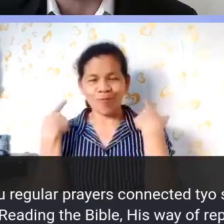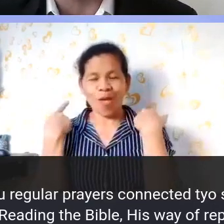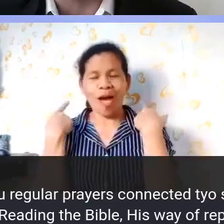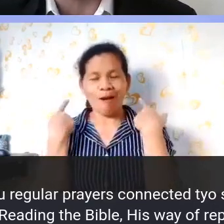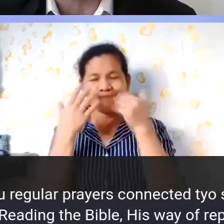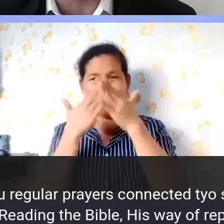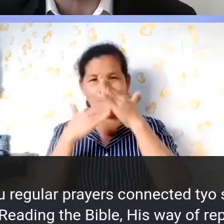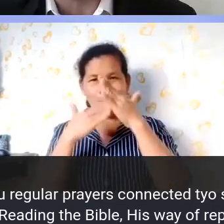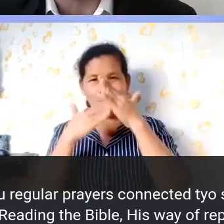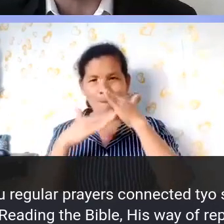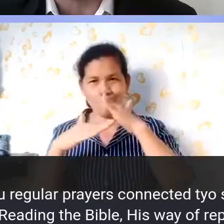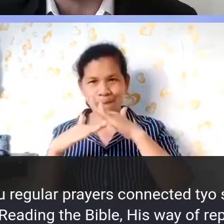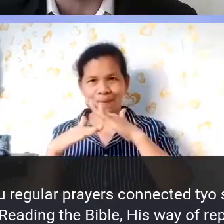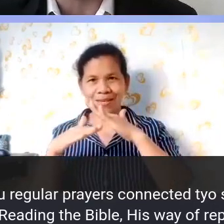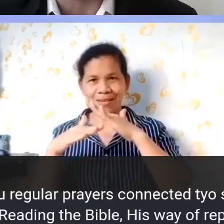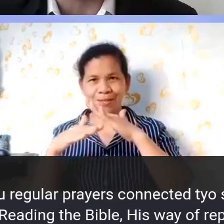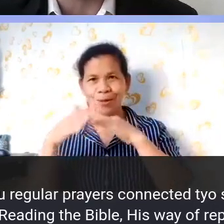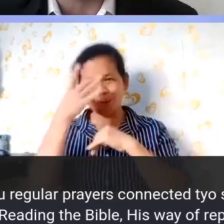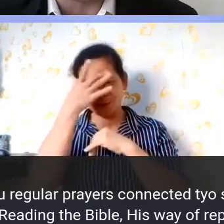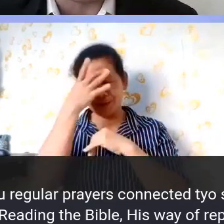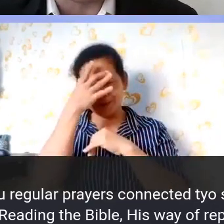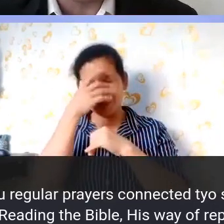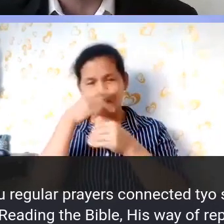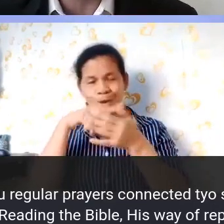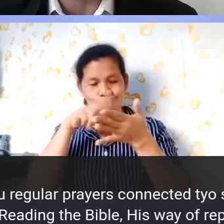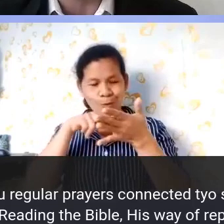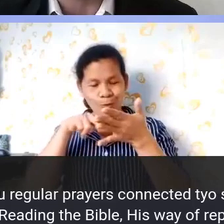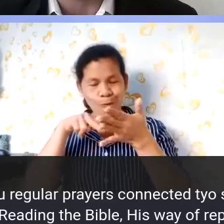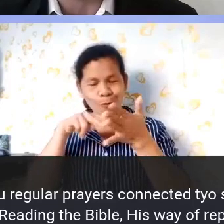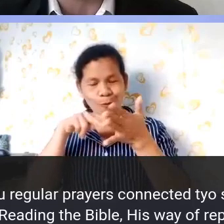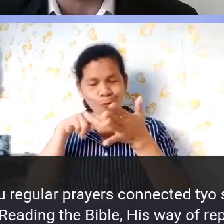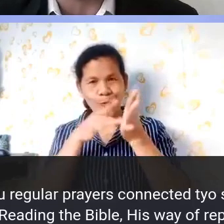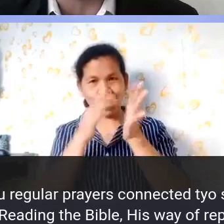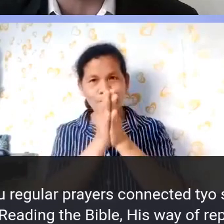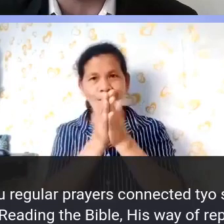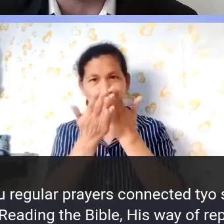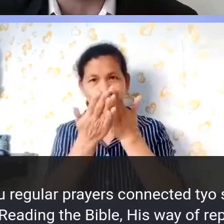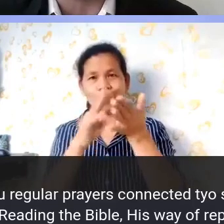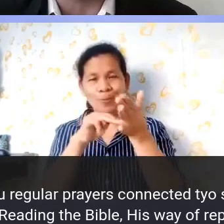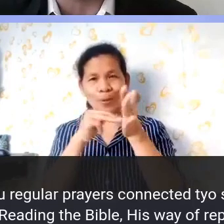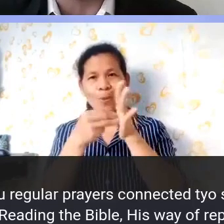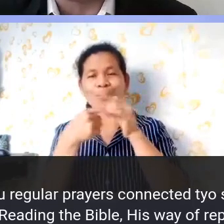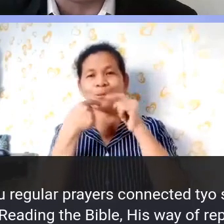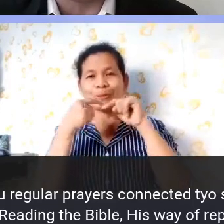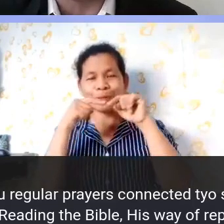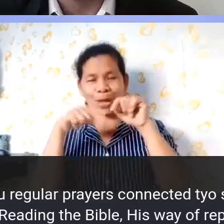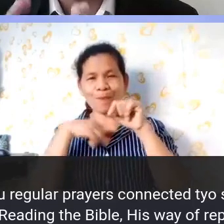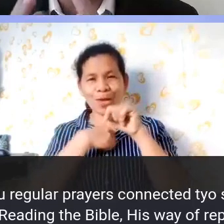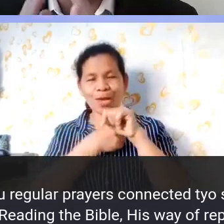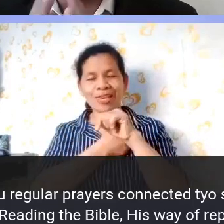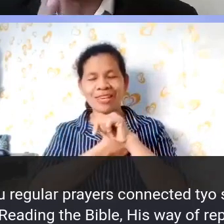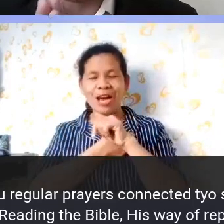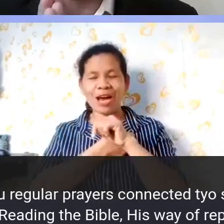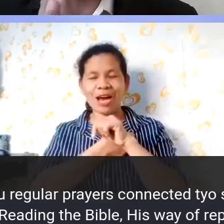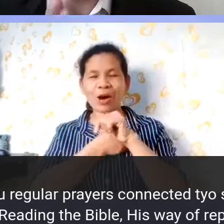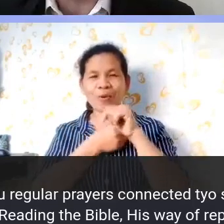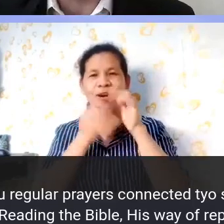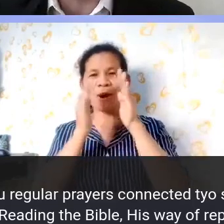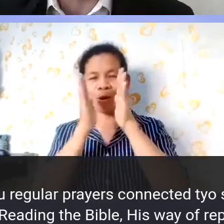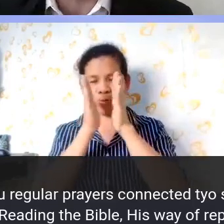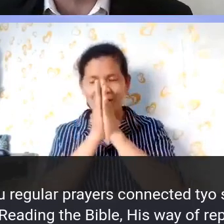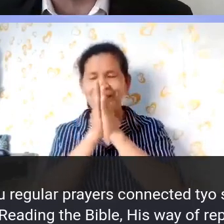the Bible, His way of replying to our prayer, so keep our heart and mind in